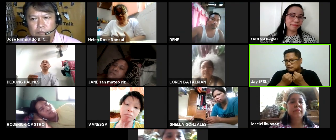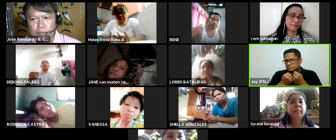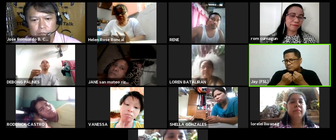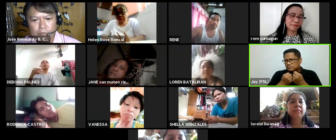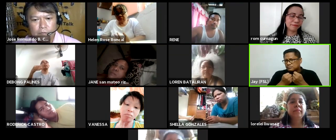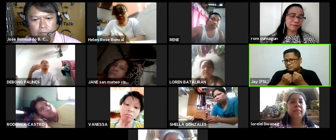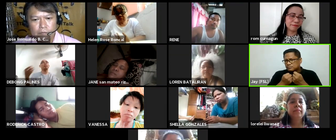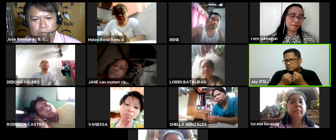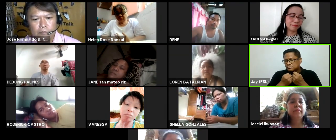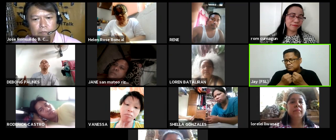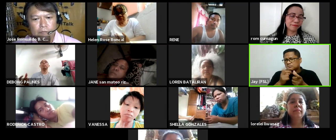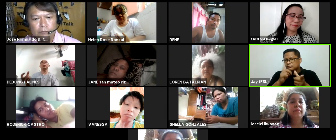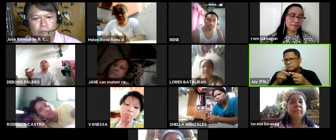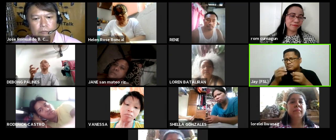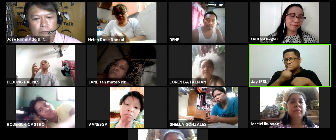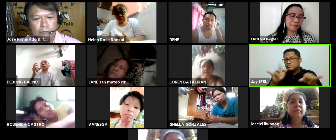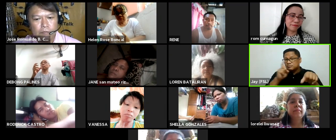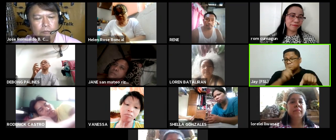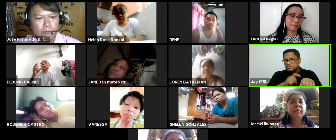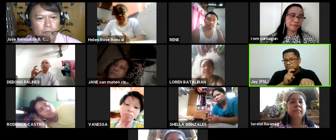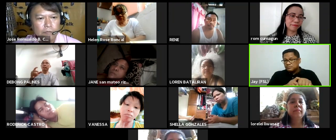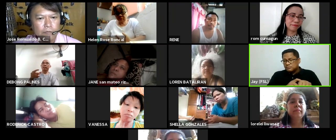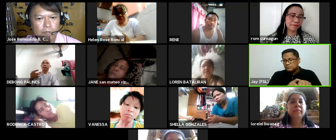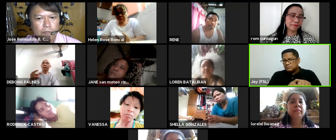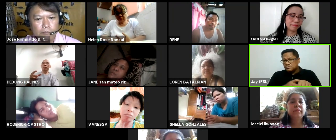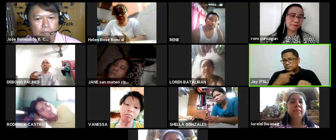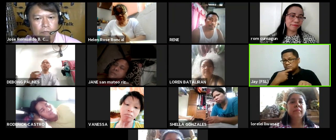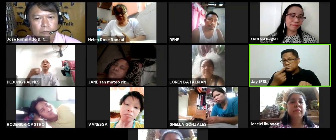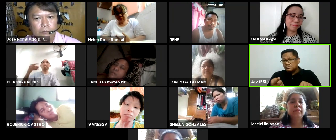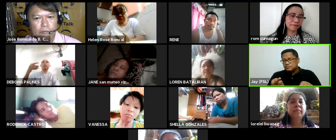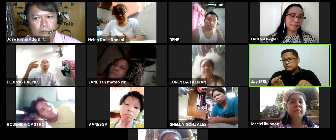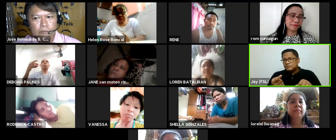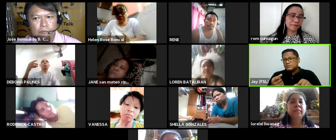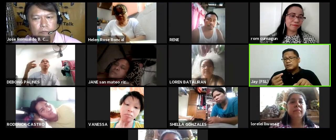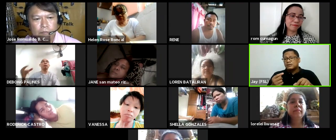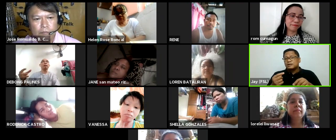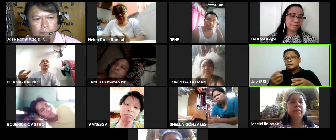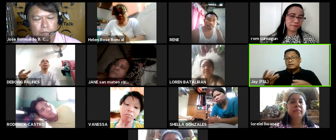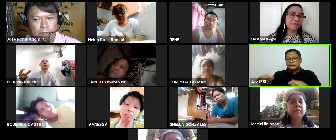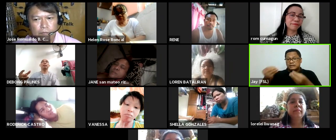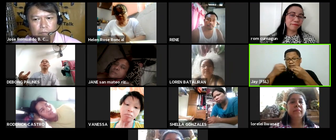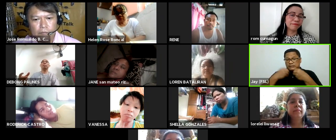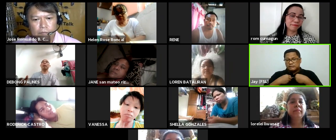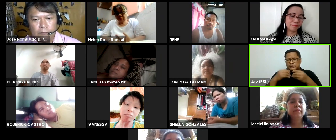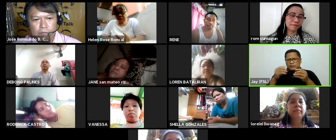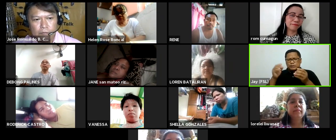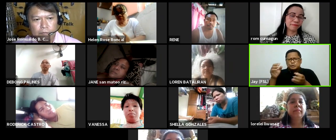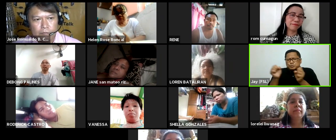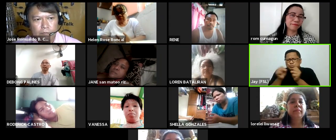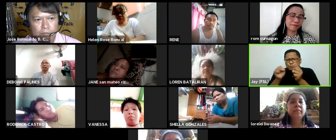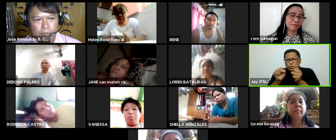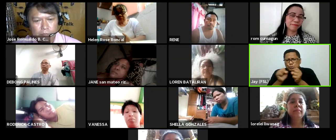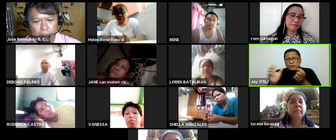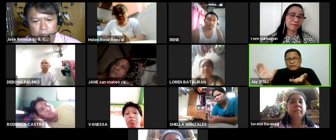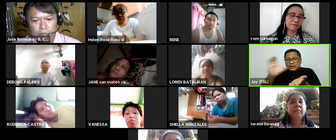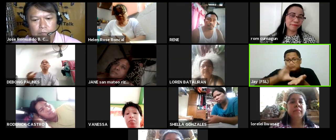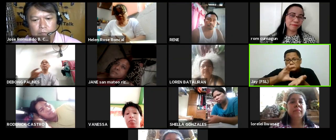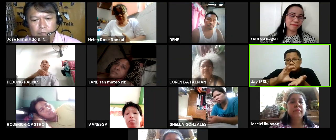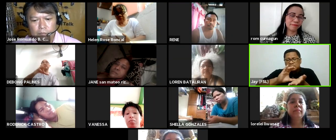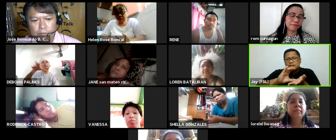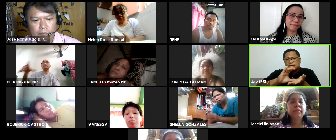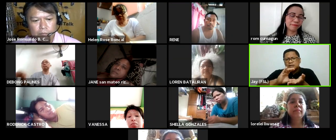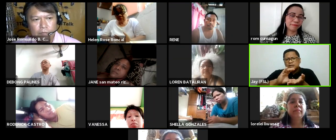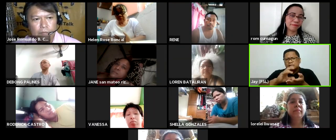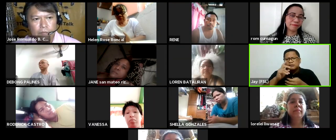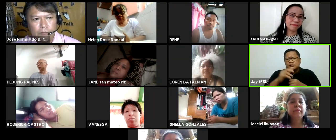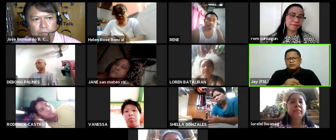Tapos at the same time, nagbibigay siya ng maliit na puhunan para sa